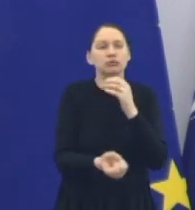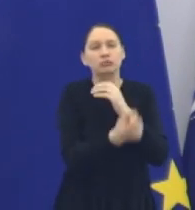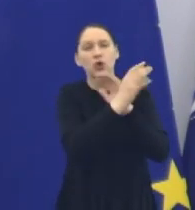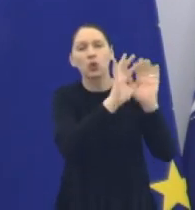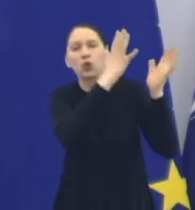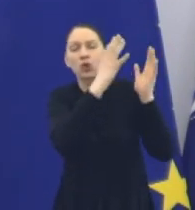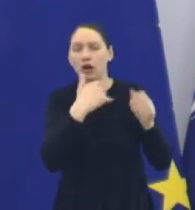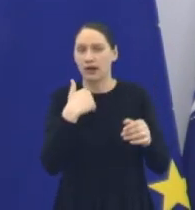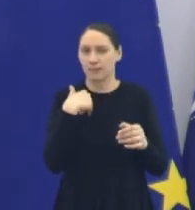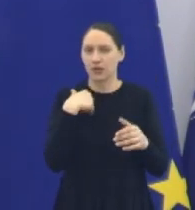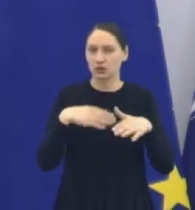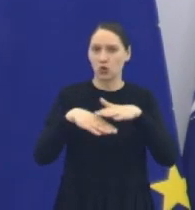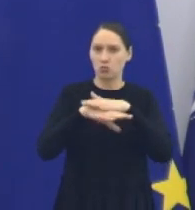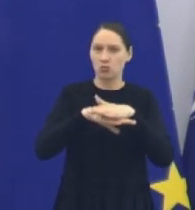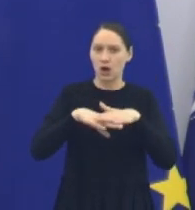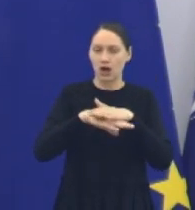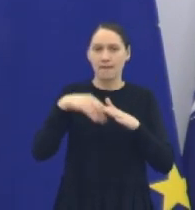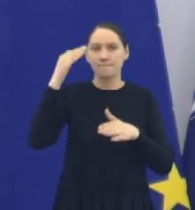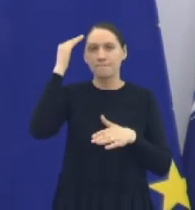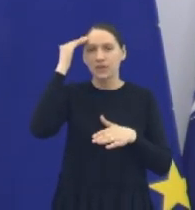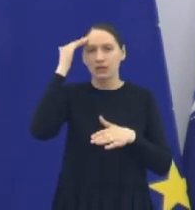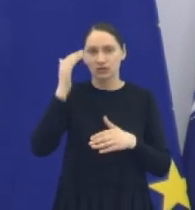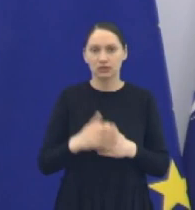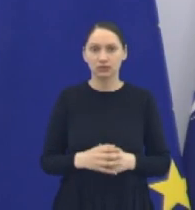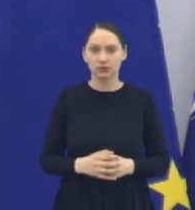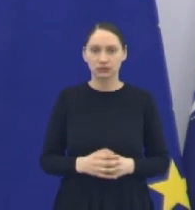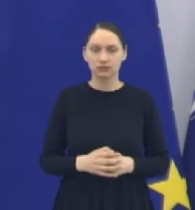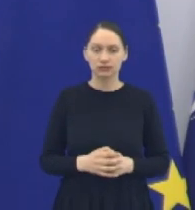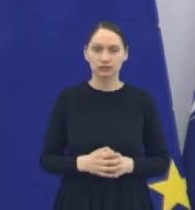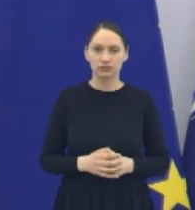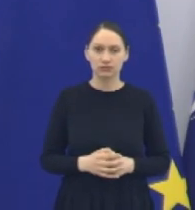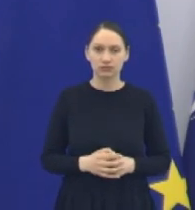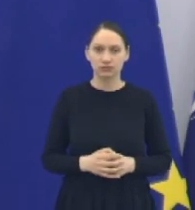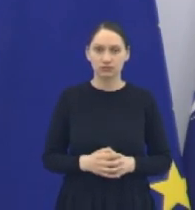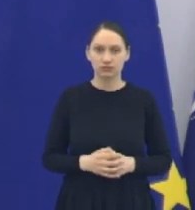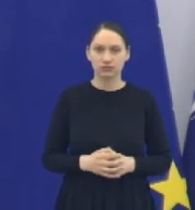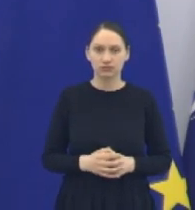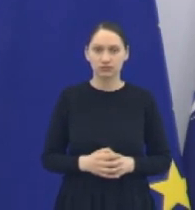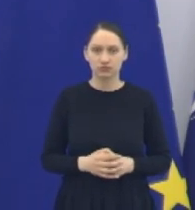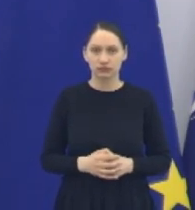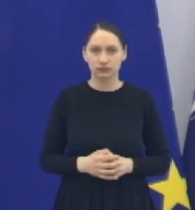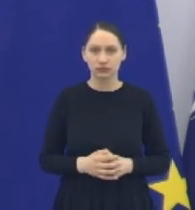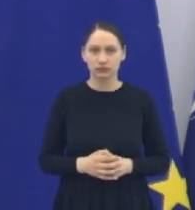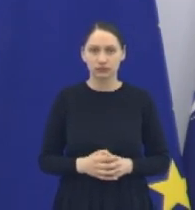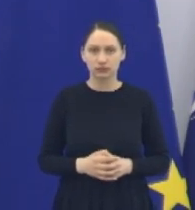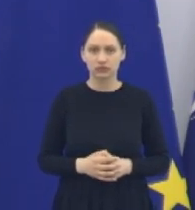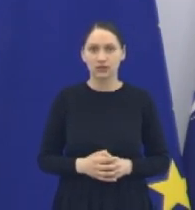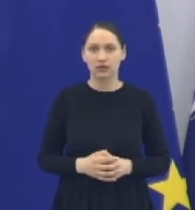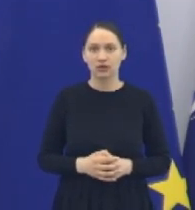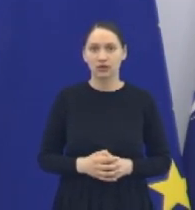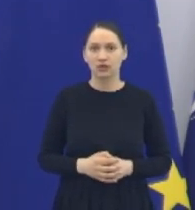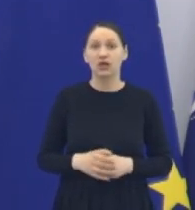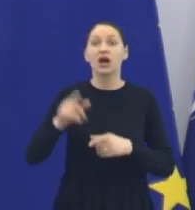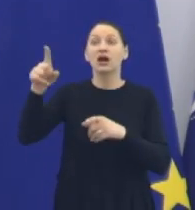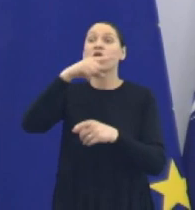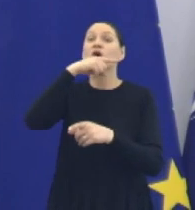sprendimą. Tie sprendimai arba tos situacijos, kurios patinka valstybėje